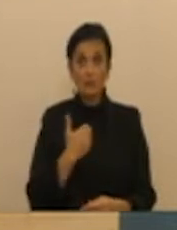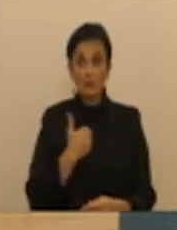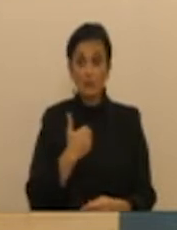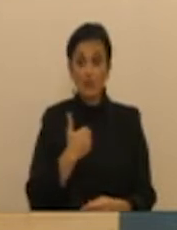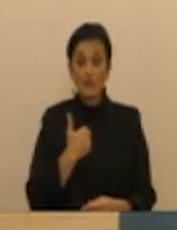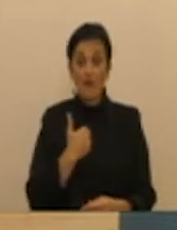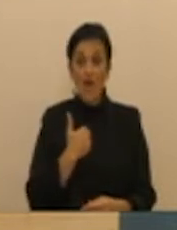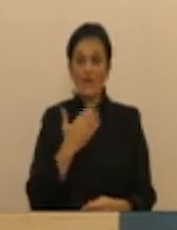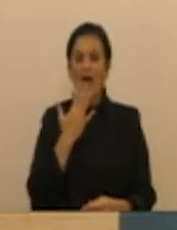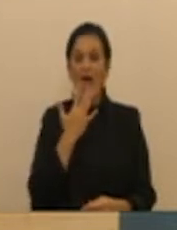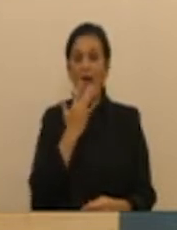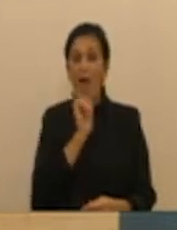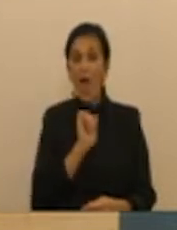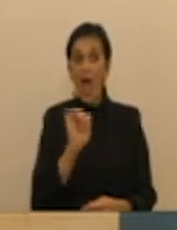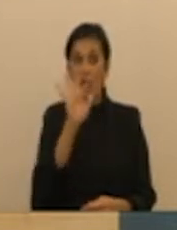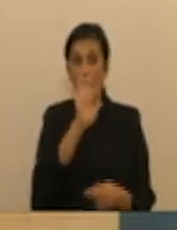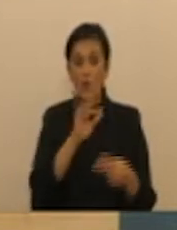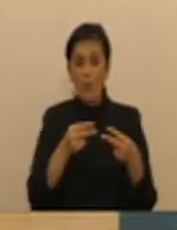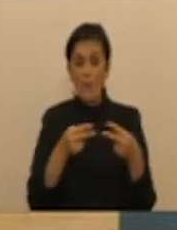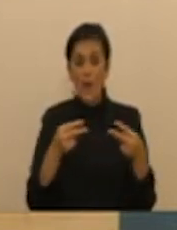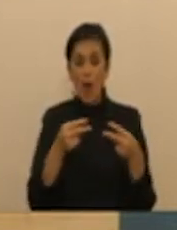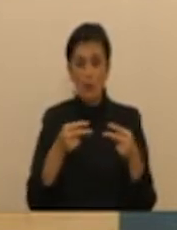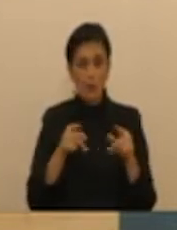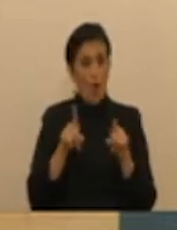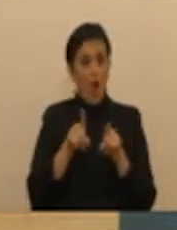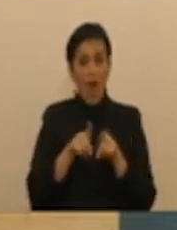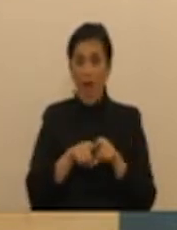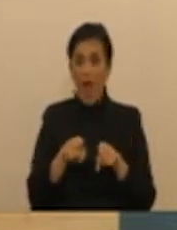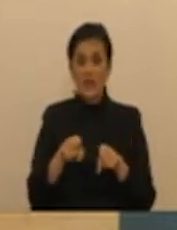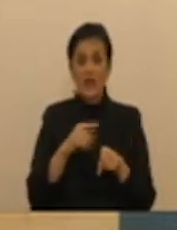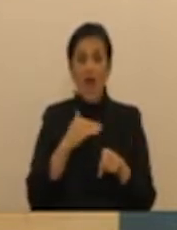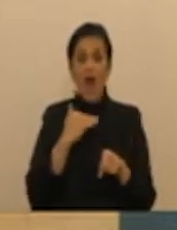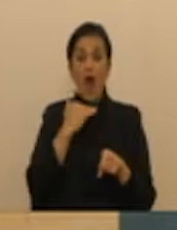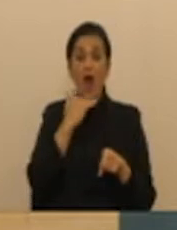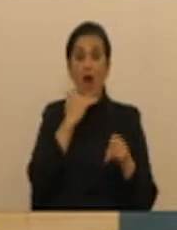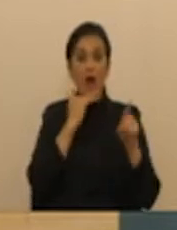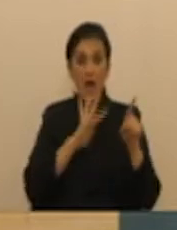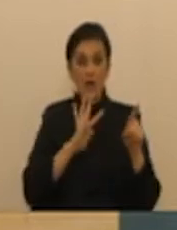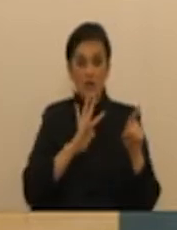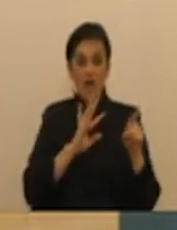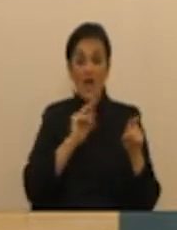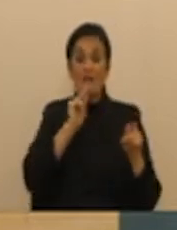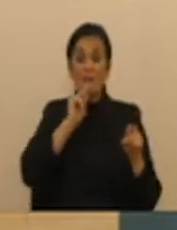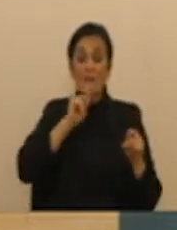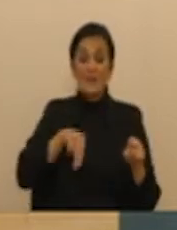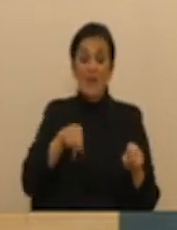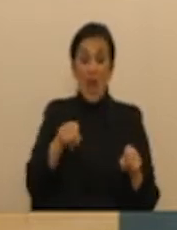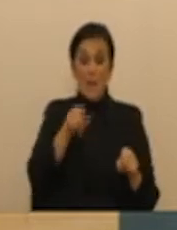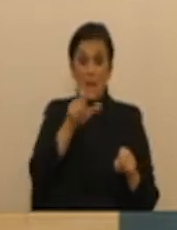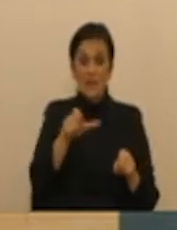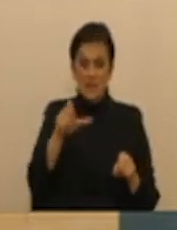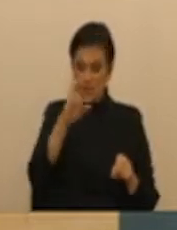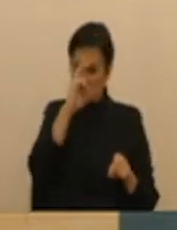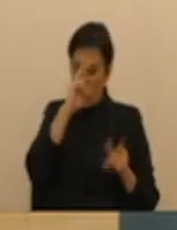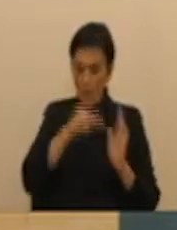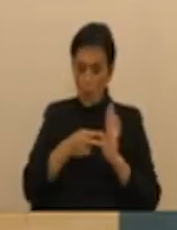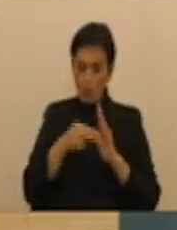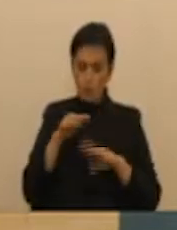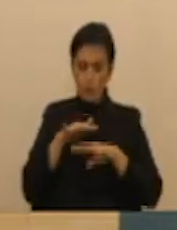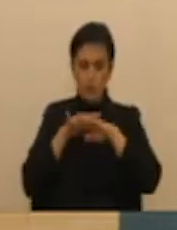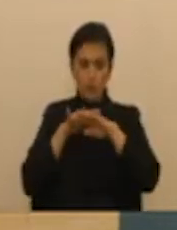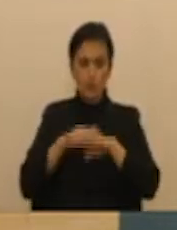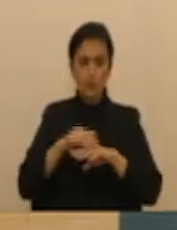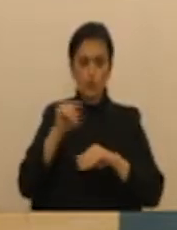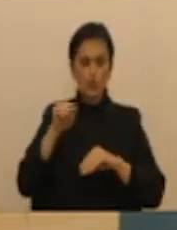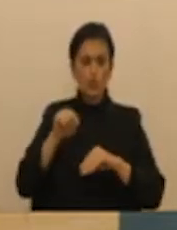ჩვენმა ევროპელმა პარტნიორებმა ესეც არ გვაკმარეს და დამნაშავეები, რომლებიც სახელმწიფო ბიუჯეტის